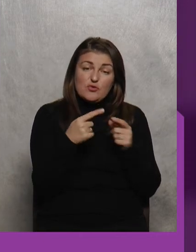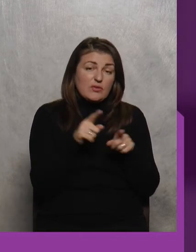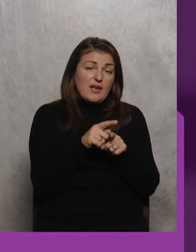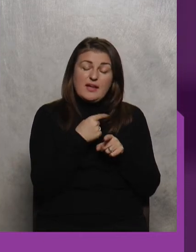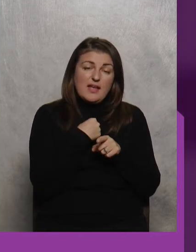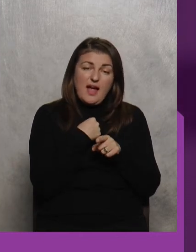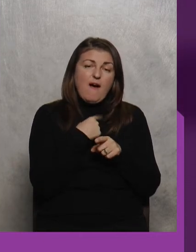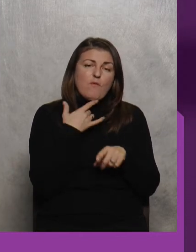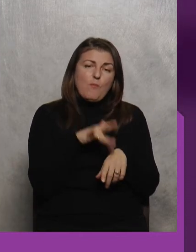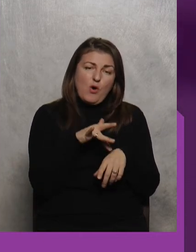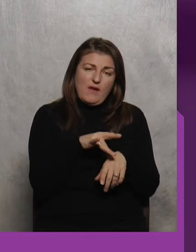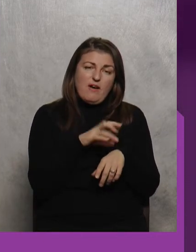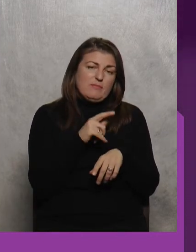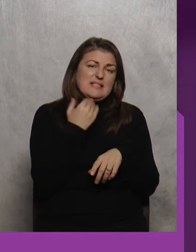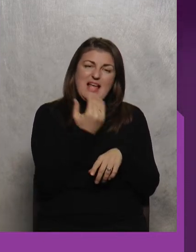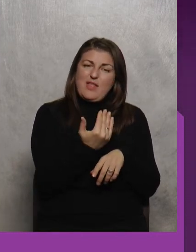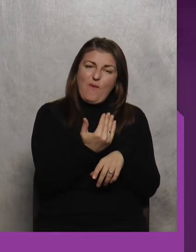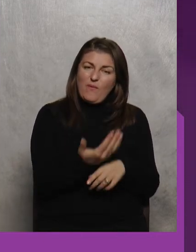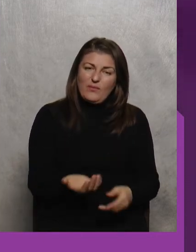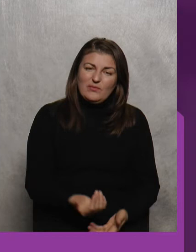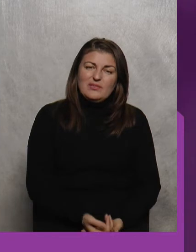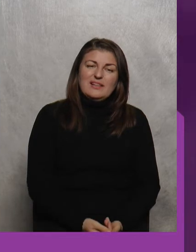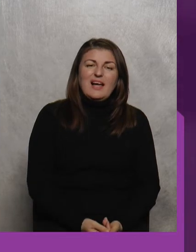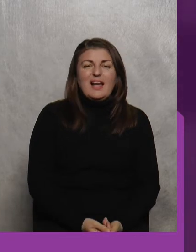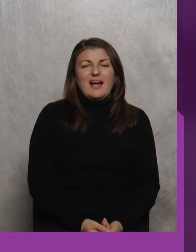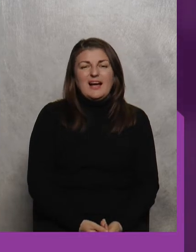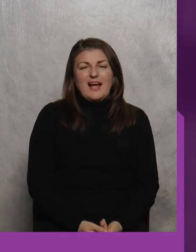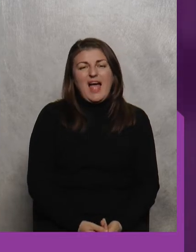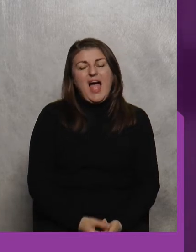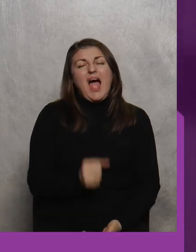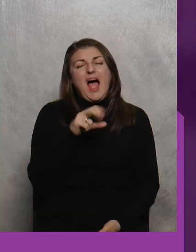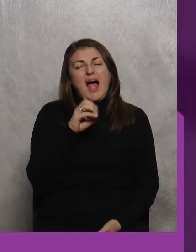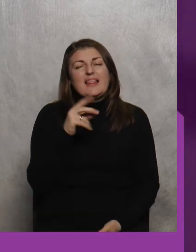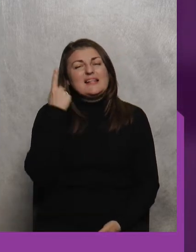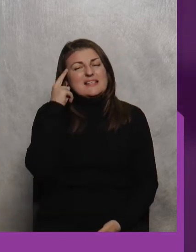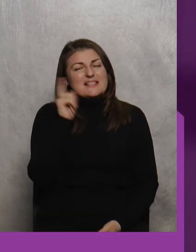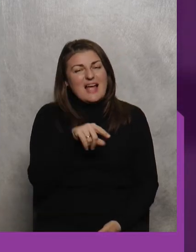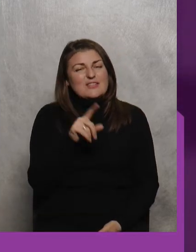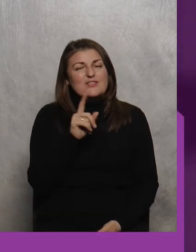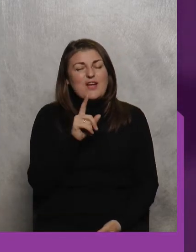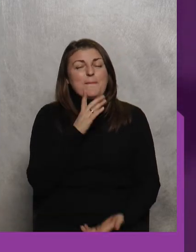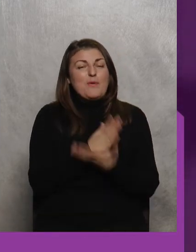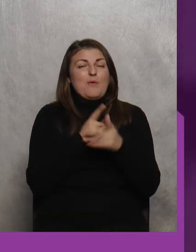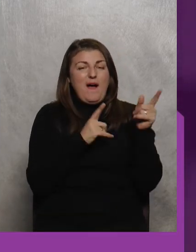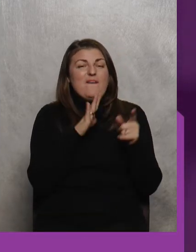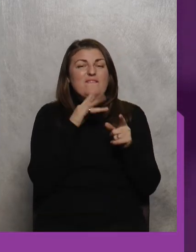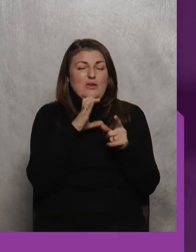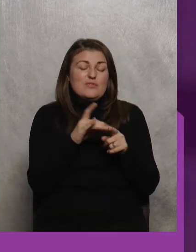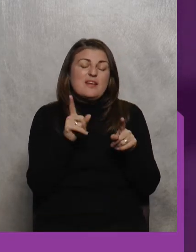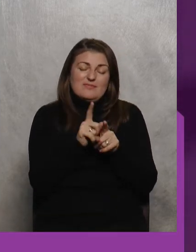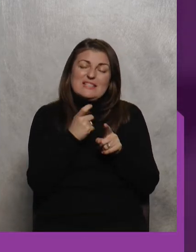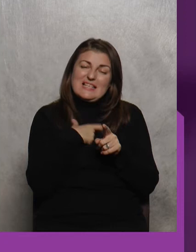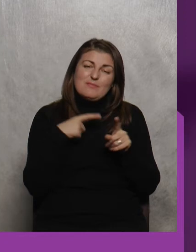я вболював би за його. А перебуваючи у Вільнюсі, то да, якось за себе також,